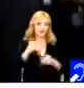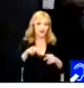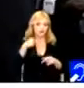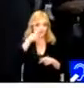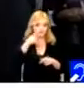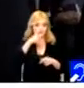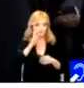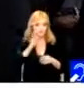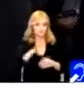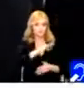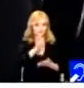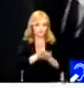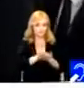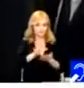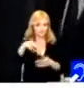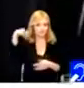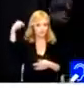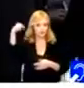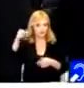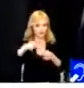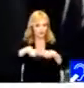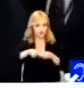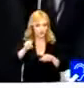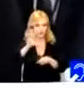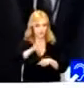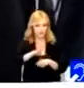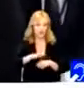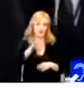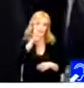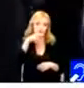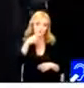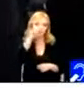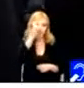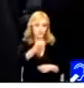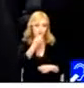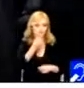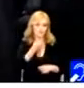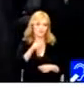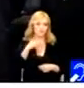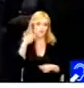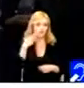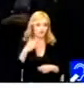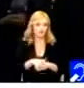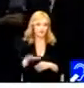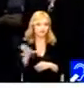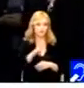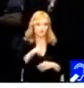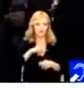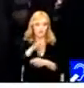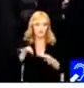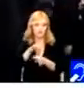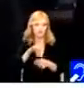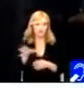președinția Consiliului Uniunii Europene. Chișinăul este recunoscător României și pentru proiectele strategice de interconectare a rețelelor de